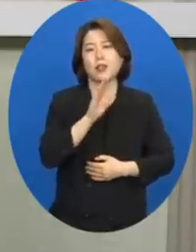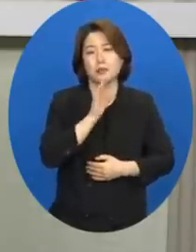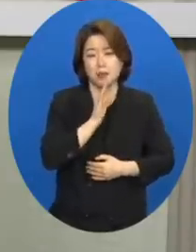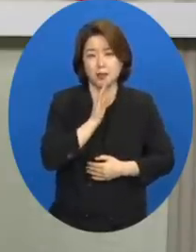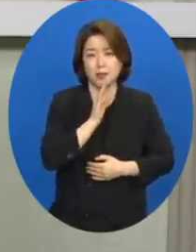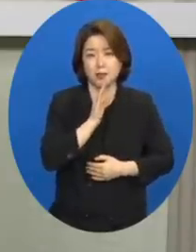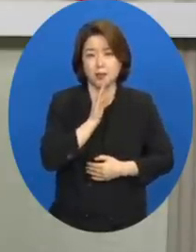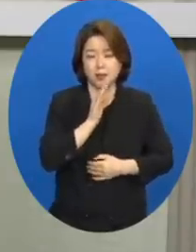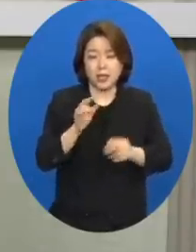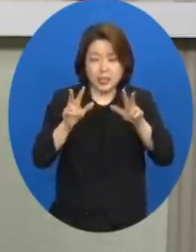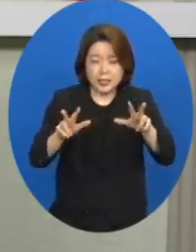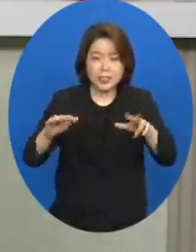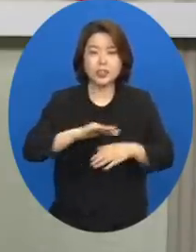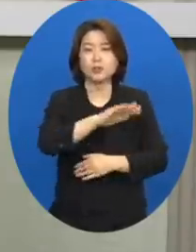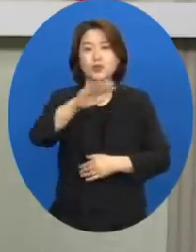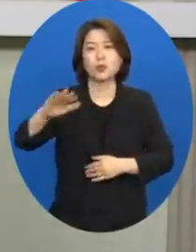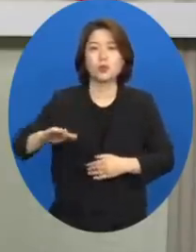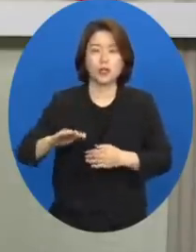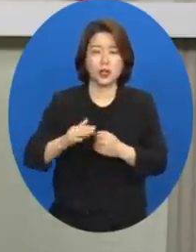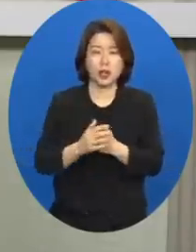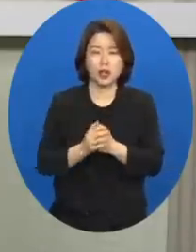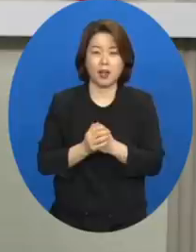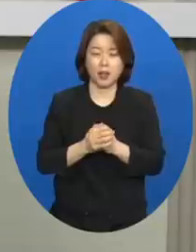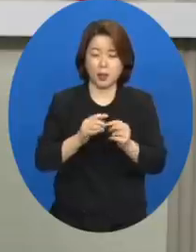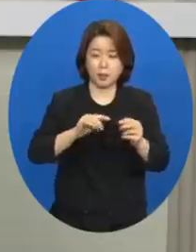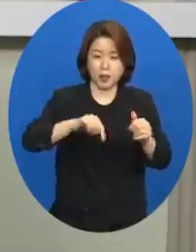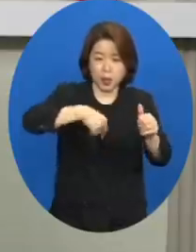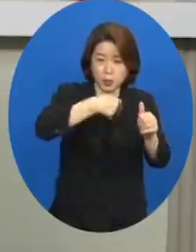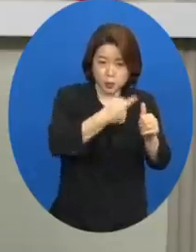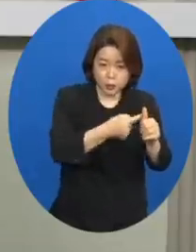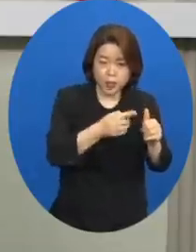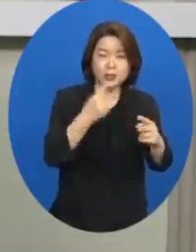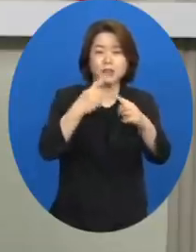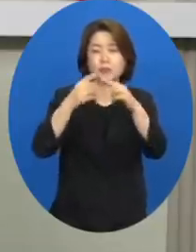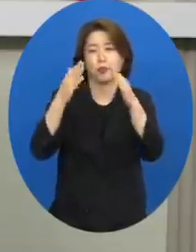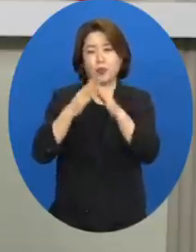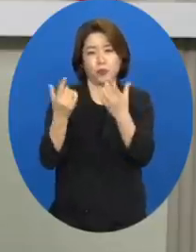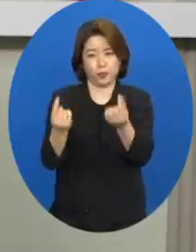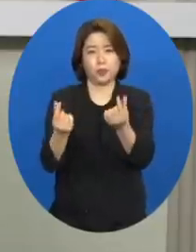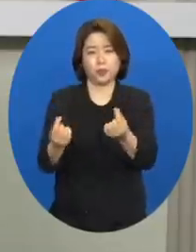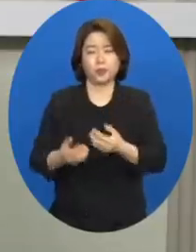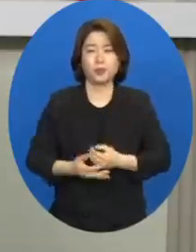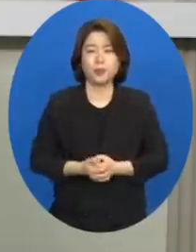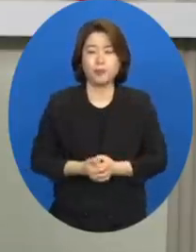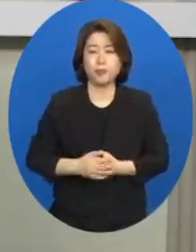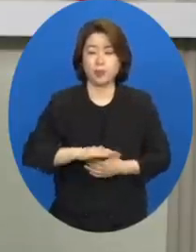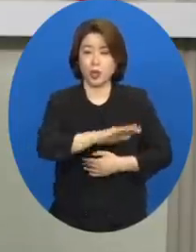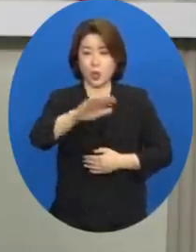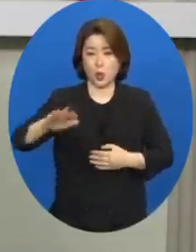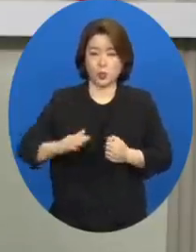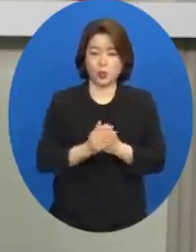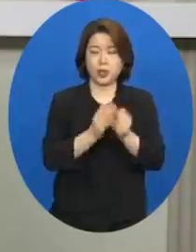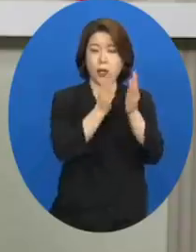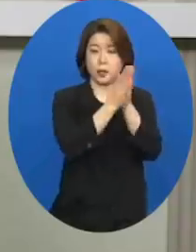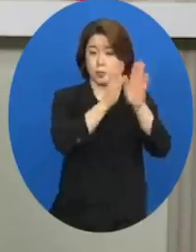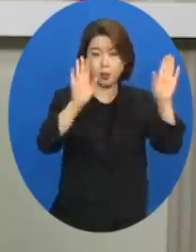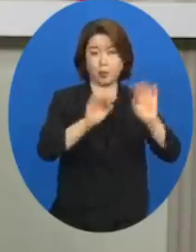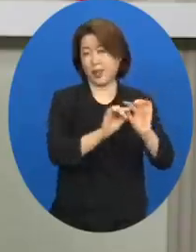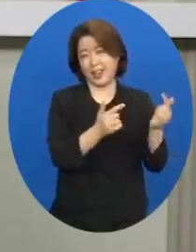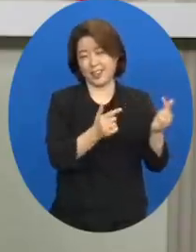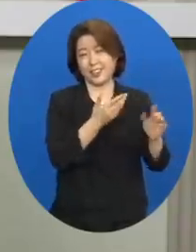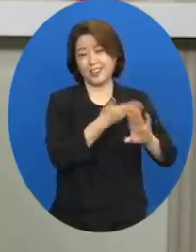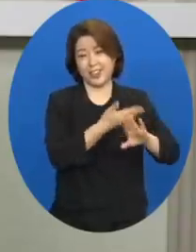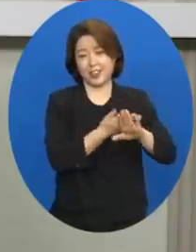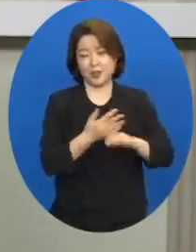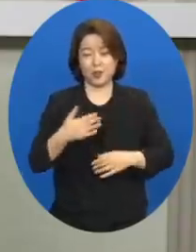지금 현재 우리가 속해 있는 교회의 입니다 우리는 모세가 아닙니다 우리는